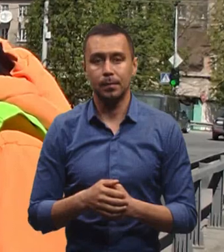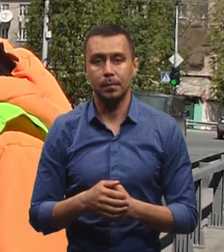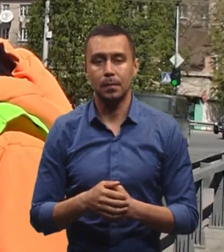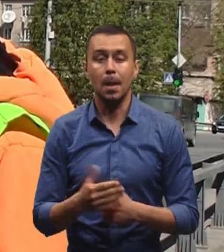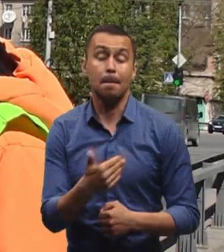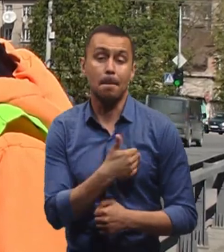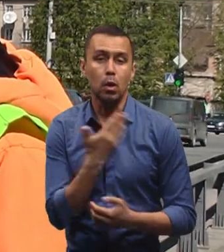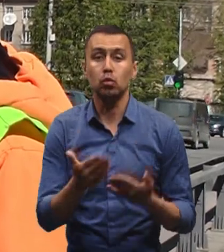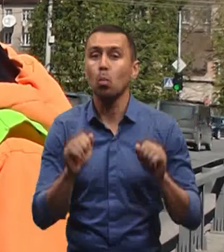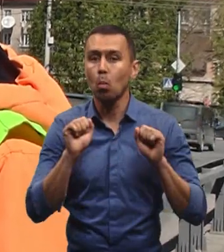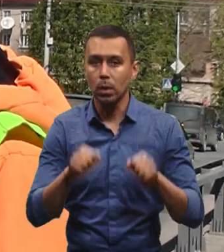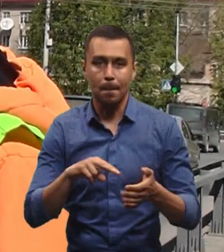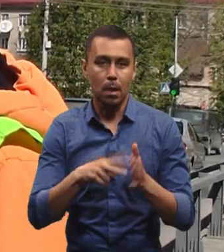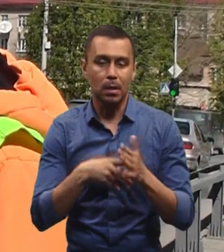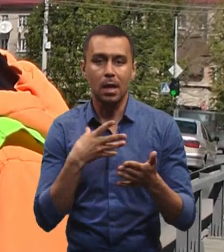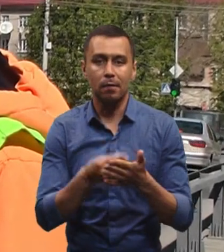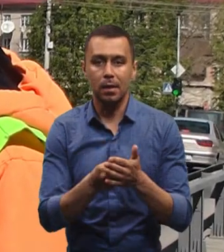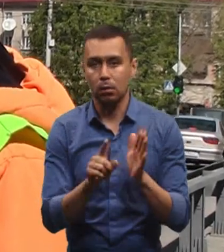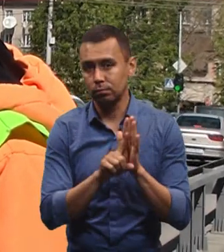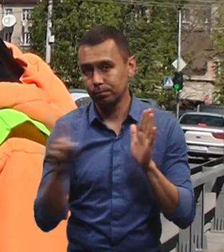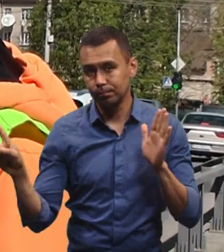Бажано, якщо можете, планувати свій рух